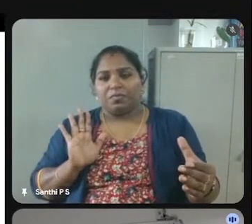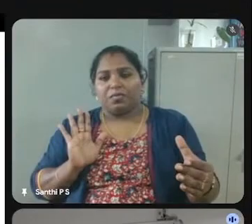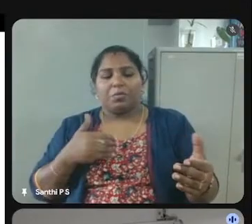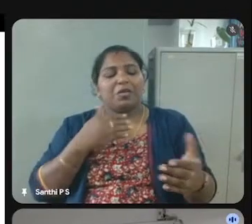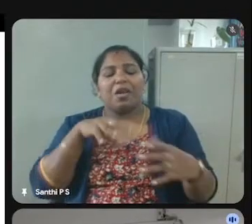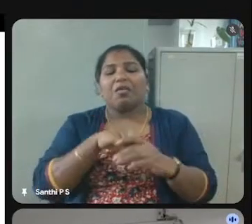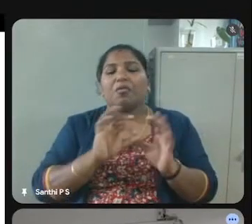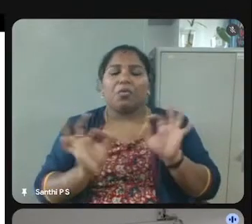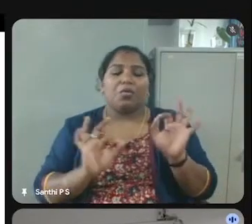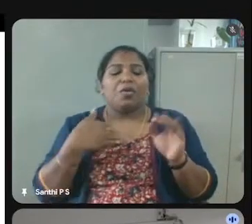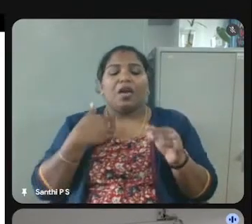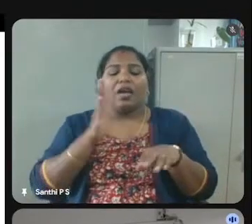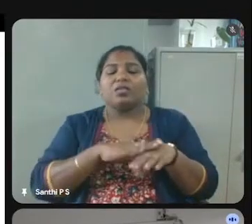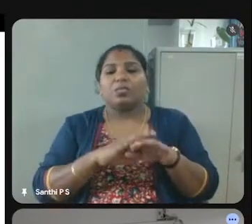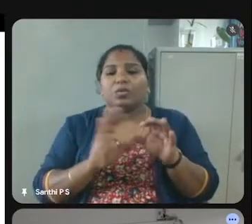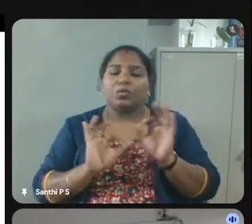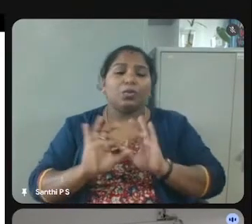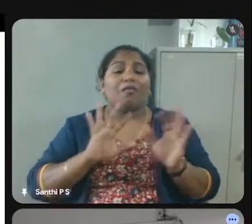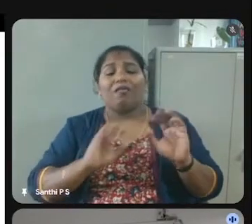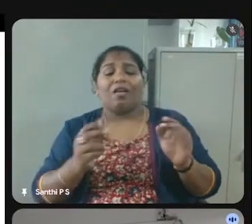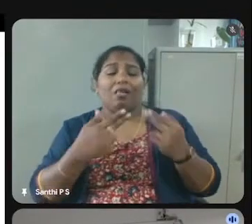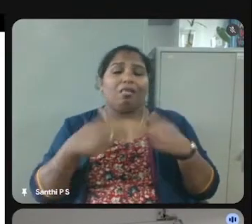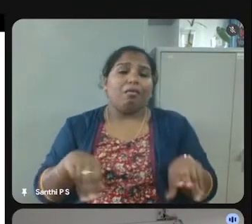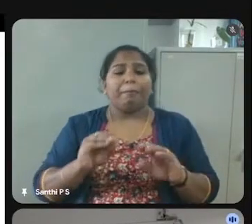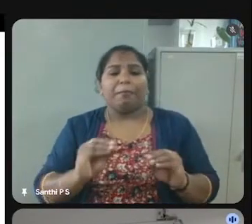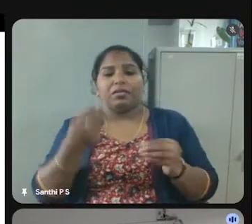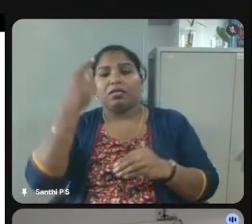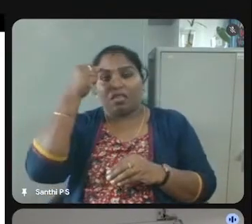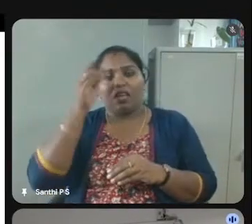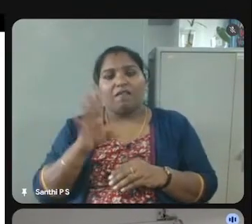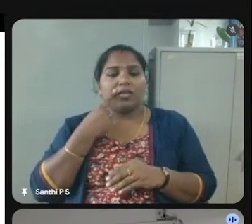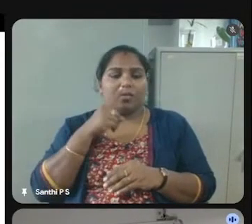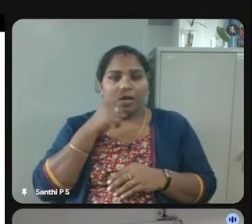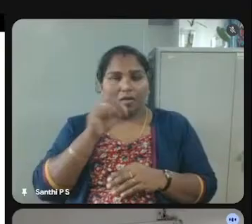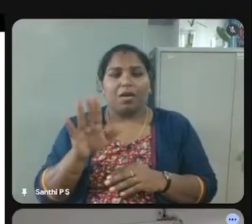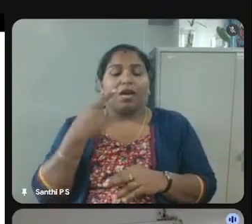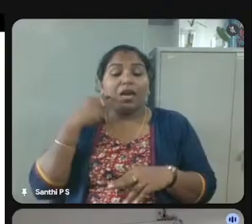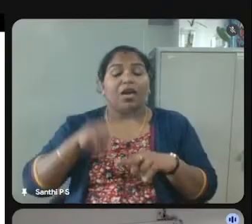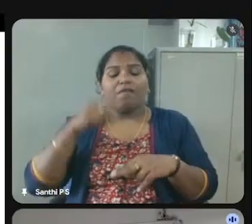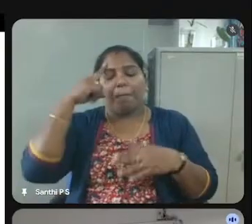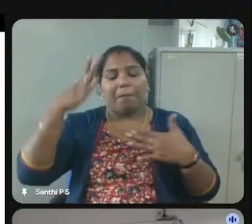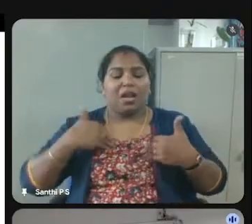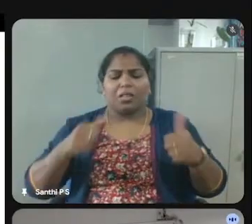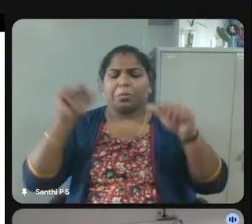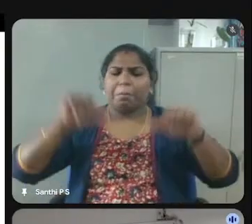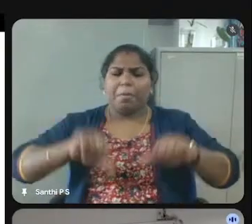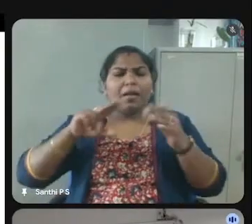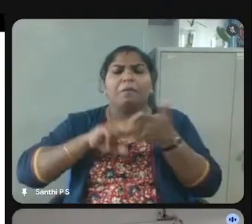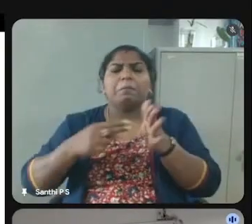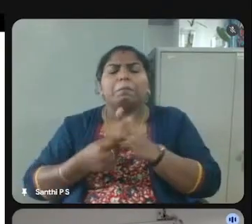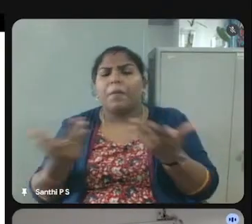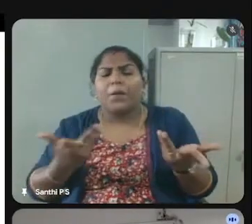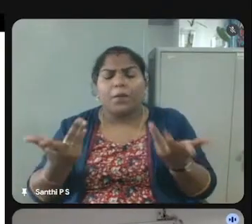ഒന്നിലും ഇടപെടാത്ത രീതിയിലുള്ള രക്ഷകർത്താക്കളുണ്ട്. അപ്പം മോശം മാനസികാരോഗ്യമുള്ള ഒരു പേരന്റിന് ഒരിക്കലും നമ്മൾ പറഞ്ഞ